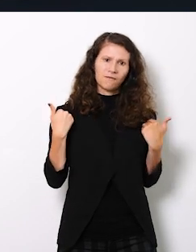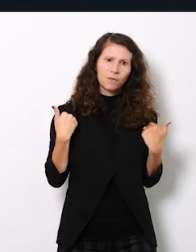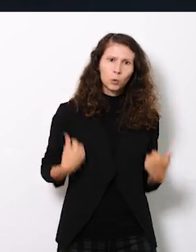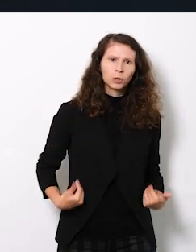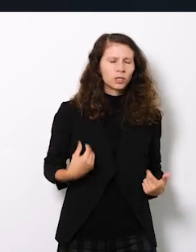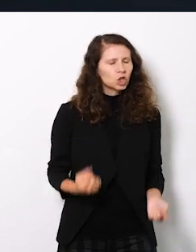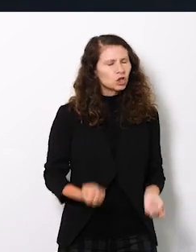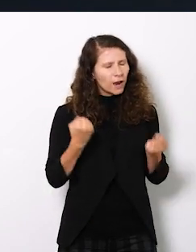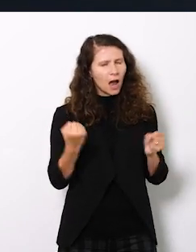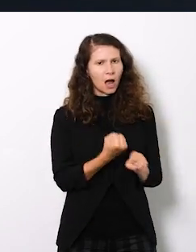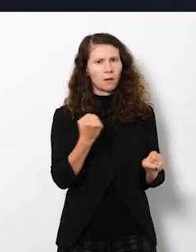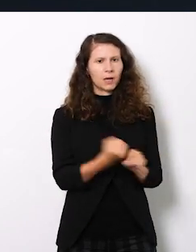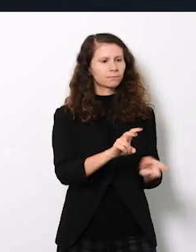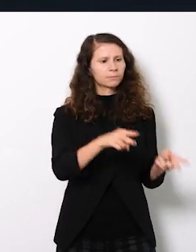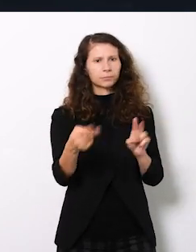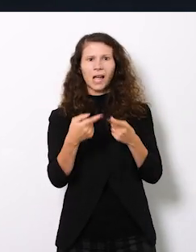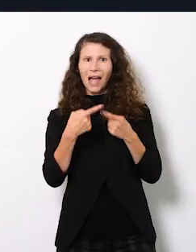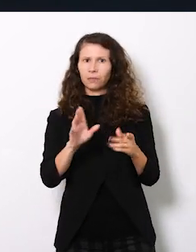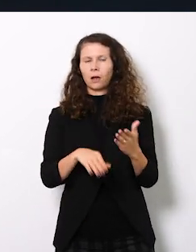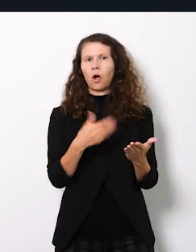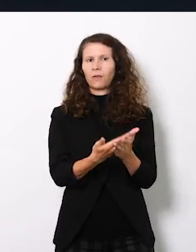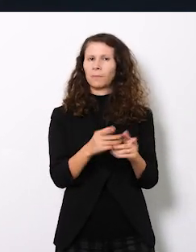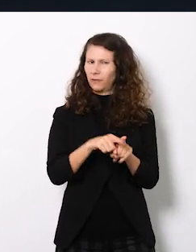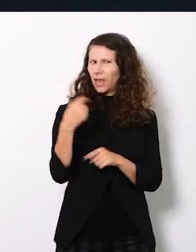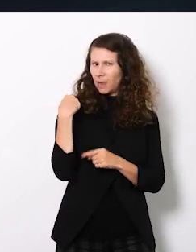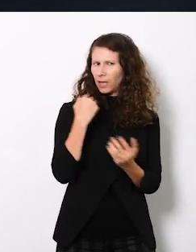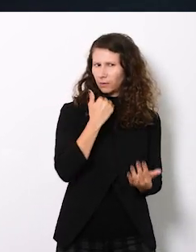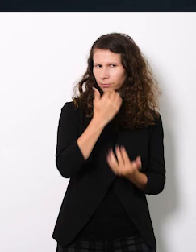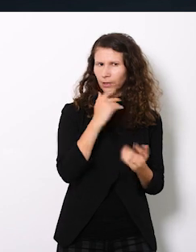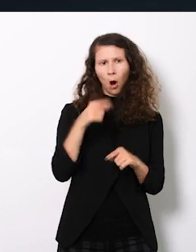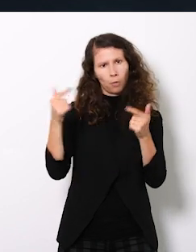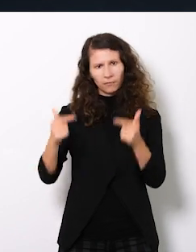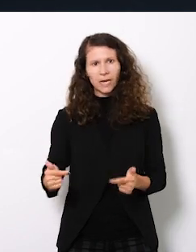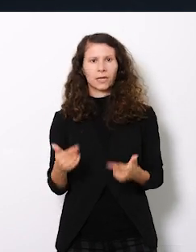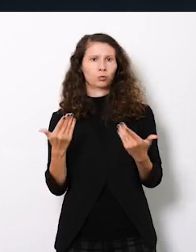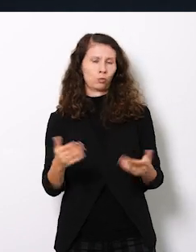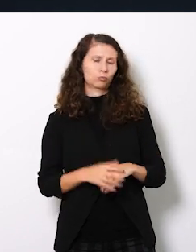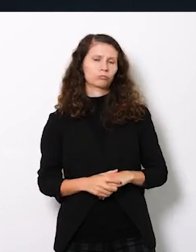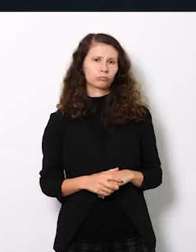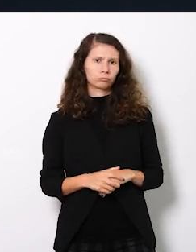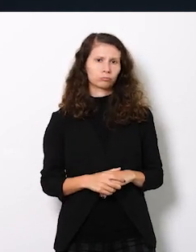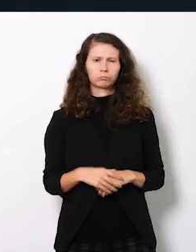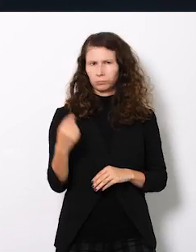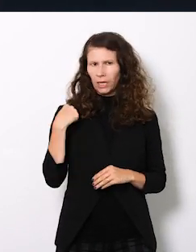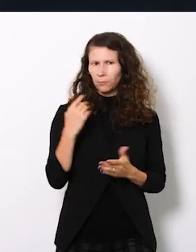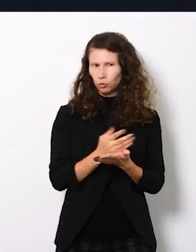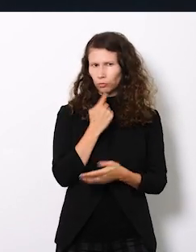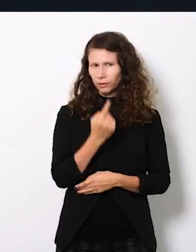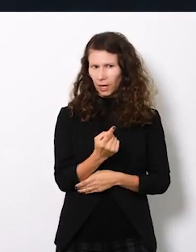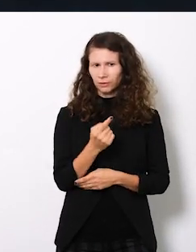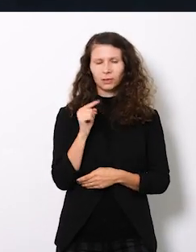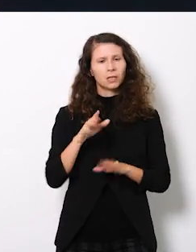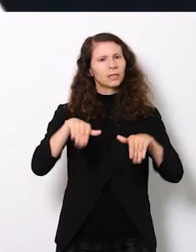Anspruch nehmen, eben in andere Aufgaben, wie ich das gerade genannt habe, auch in der Pflege, von der ich gerade eben gesprochen habe, gibt